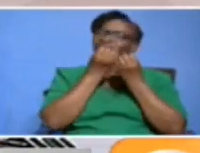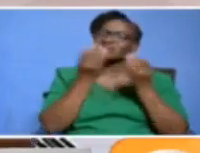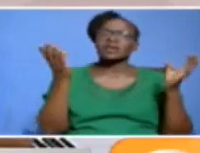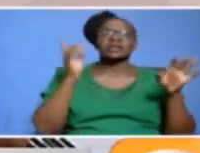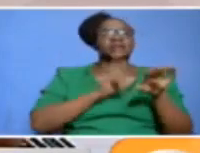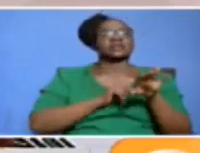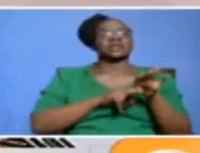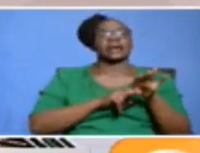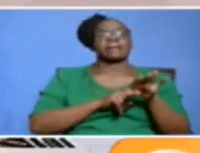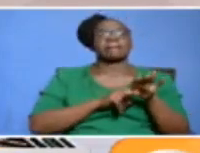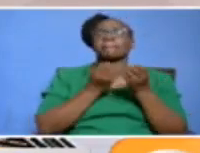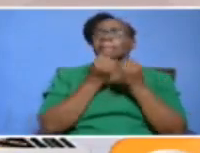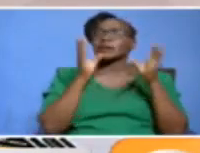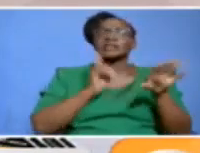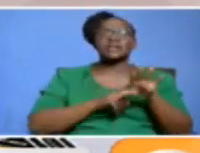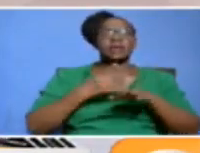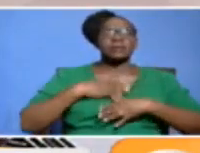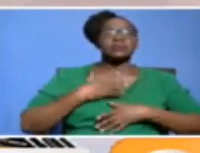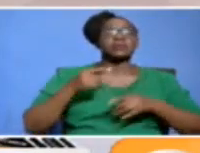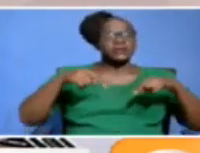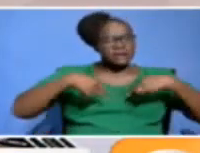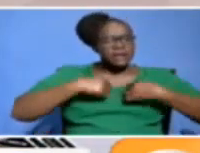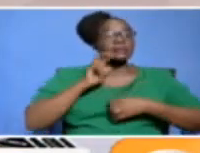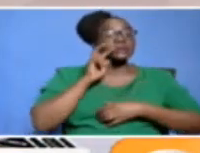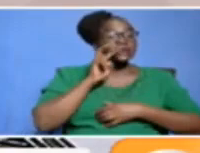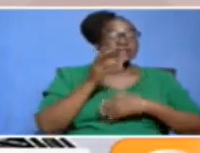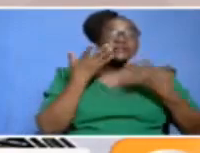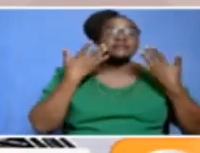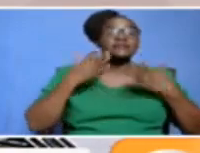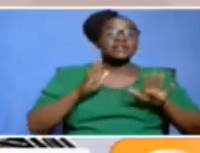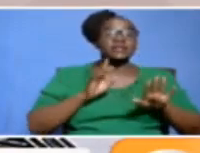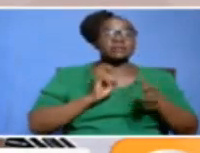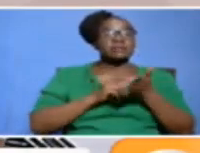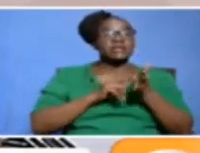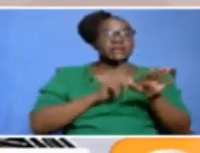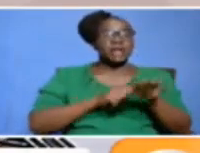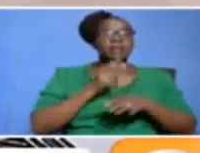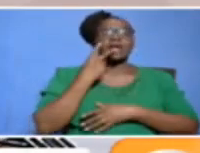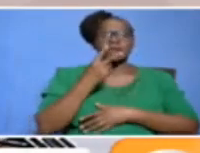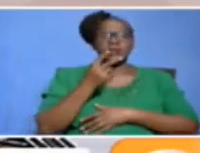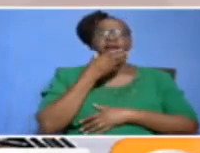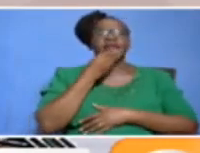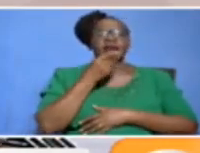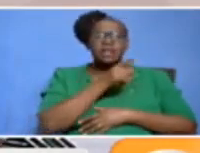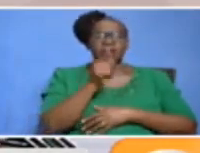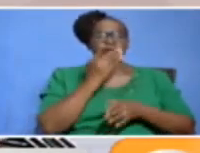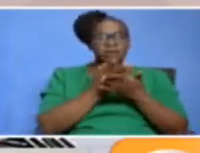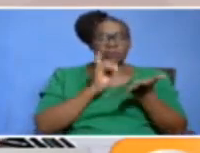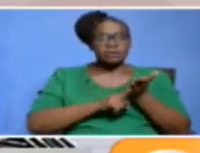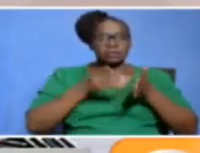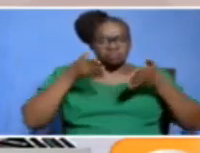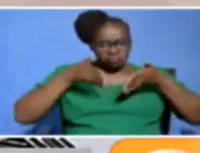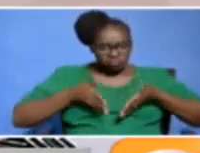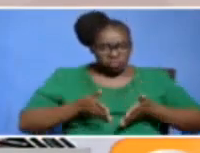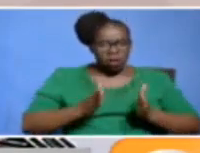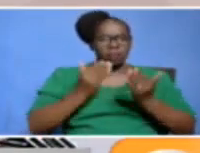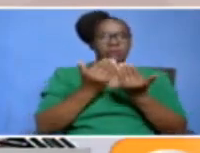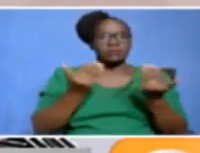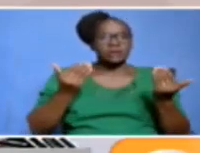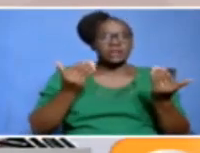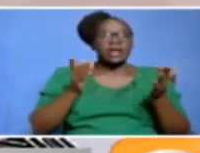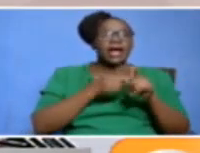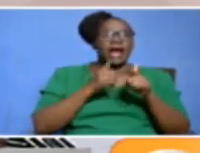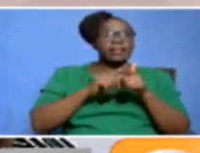nimelisikia likisemwa, ni jambo nimeliona likitokea. Kwa hivyo nikijua kwamba kumbe hawa mababa pia atazaa mtoto arudi aseme